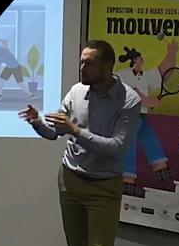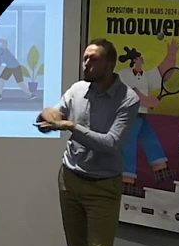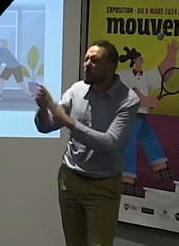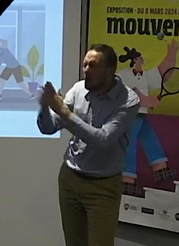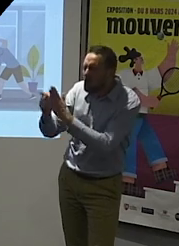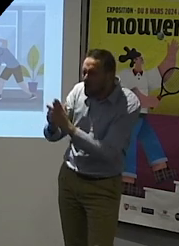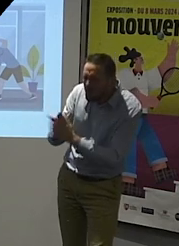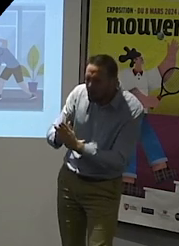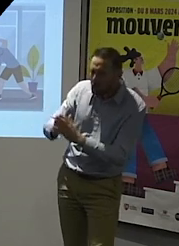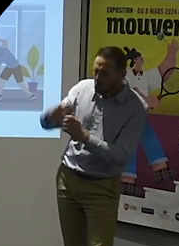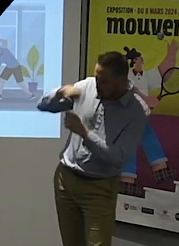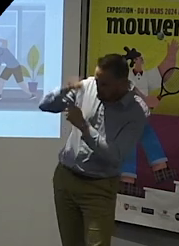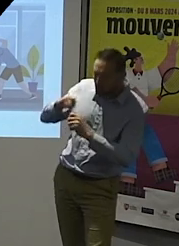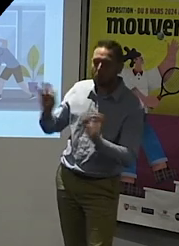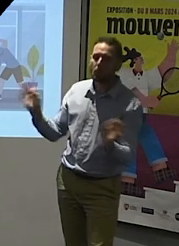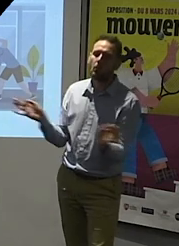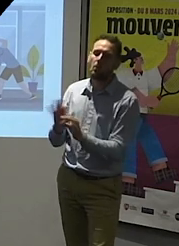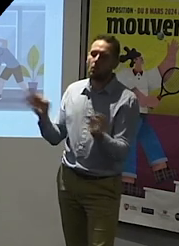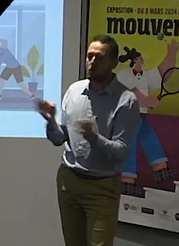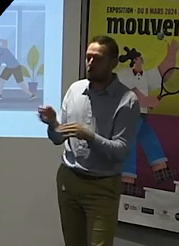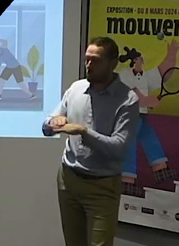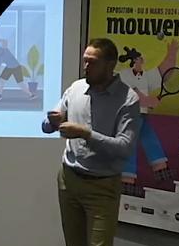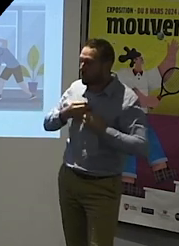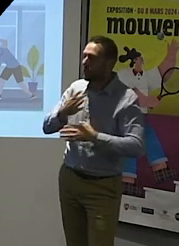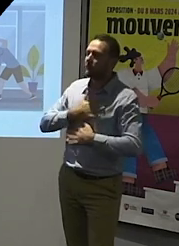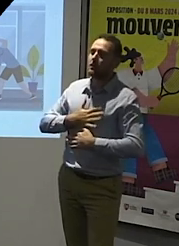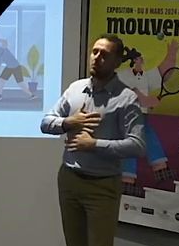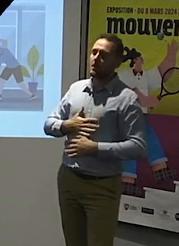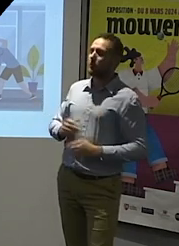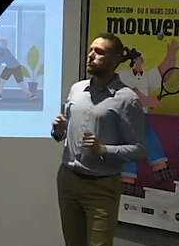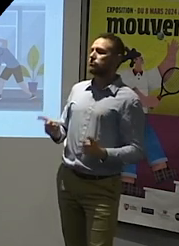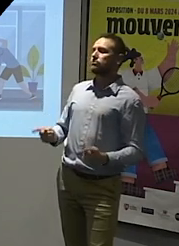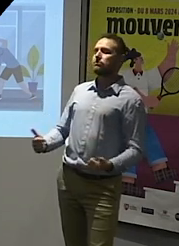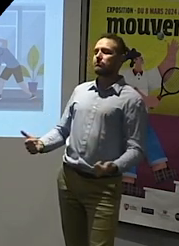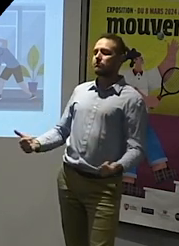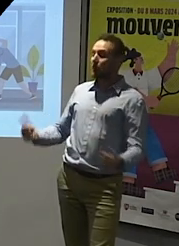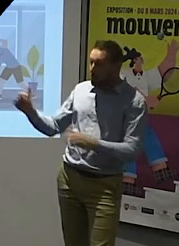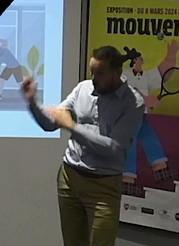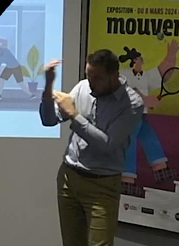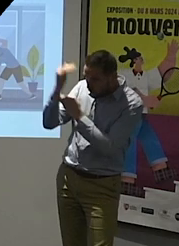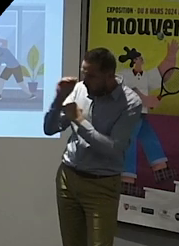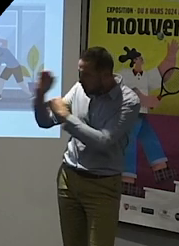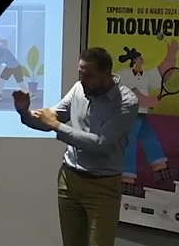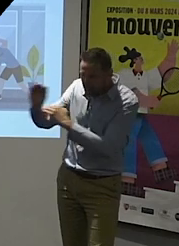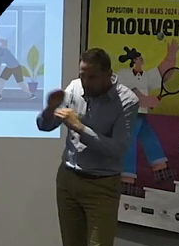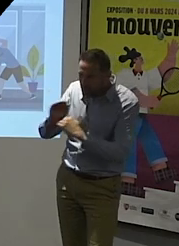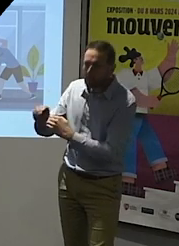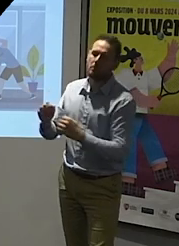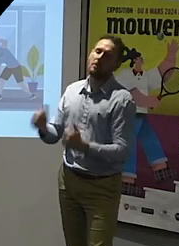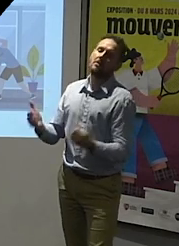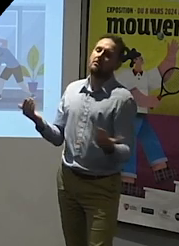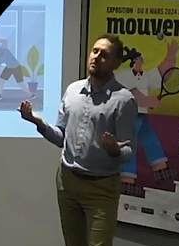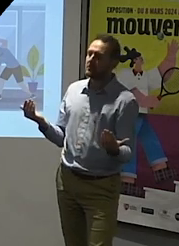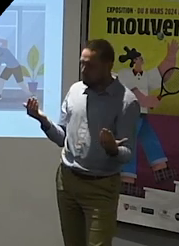pas perdre les équipes. Donc, on a beaucoup ri, on s'est beaucoup détendu. Beaucoup de bienveillance dans tous ces cours, ces ateliers de sport